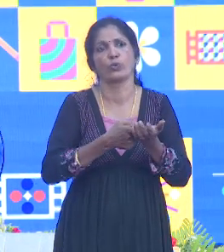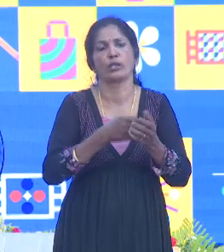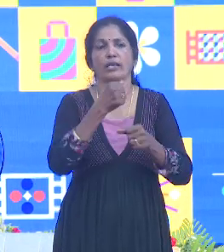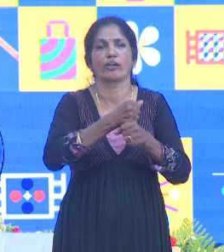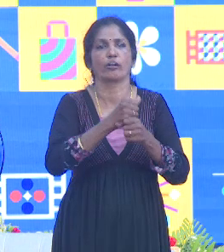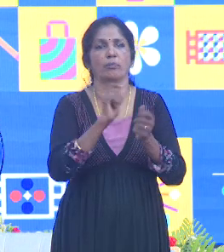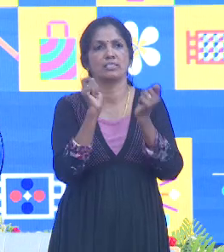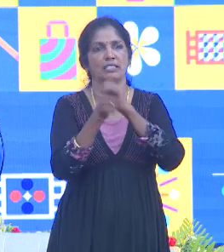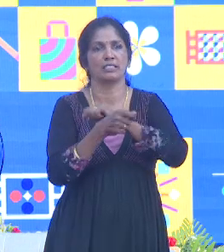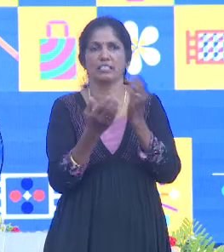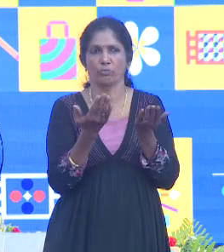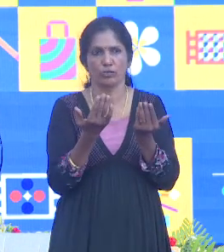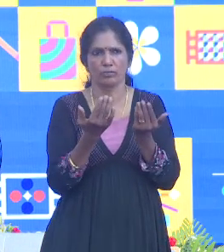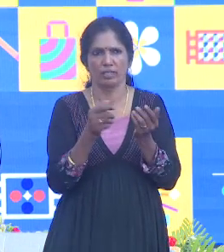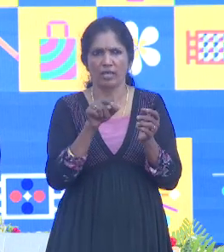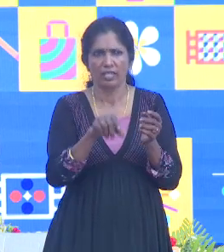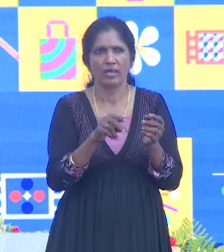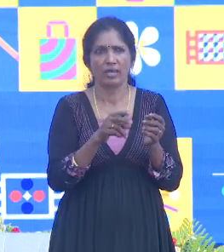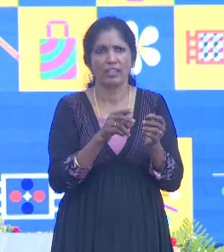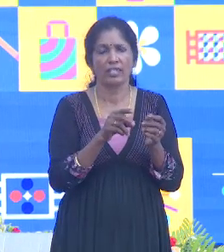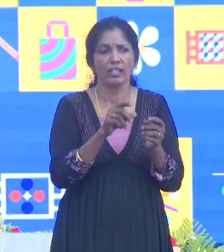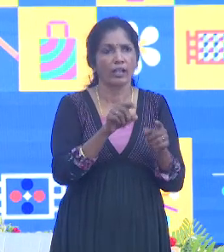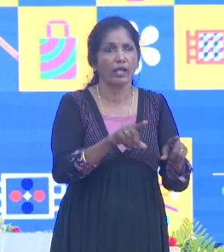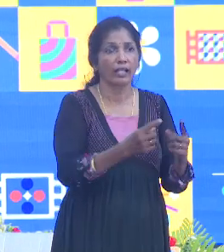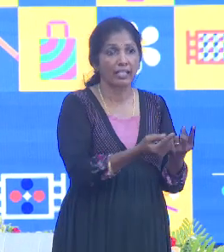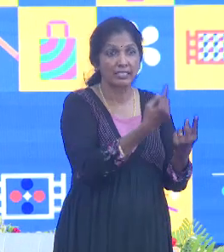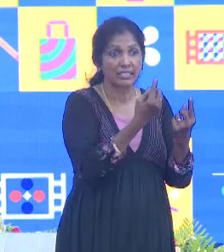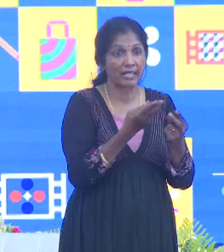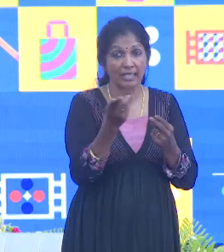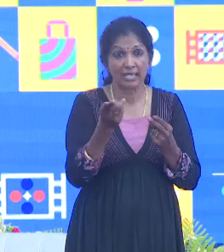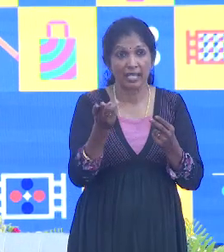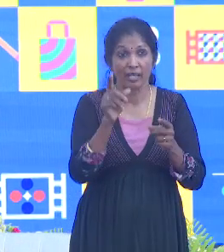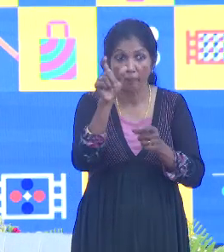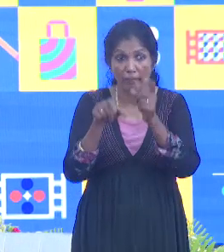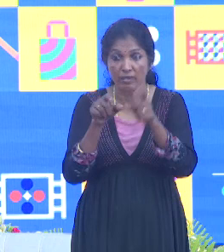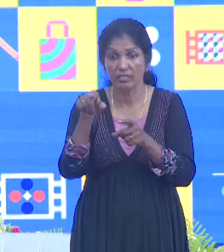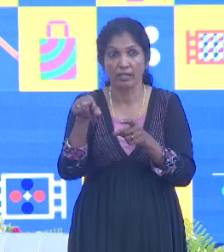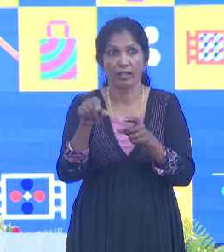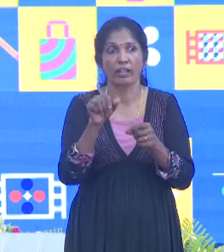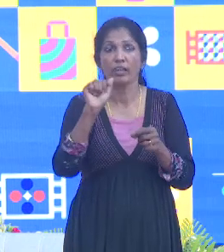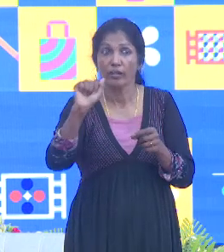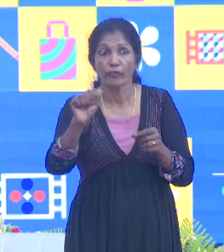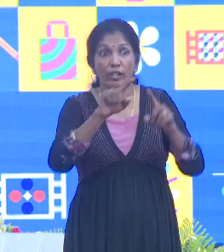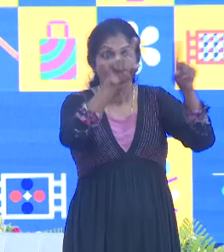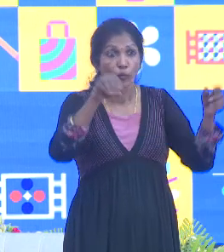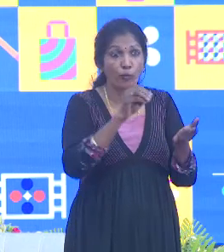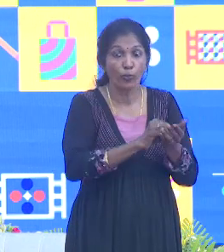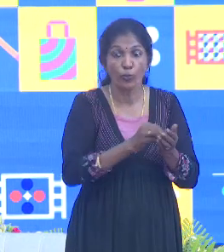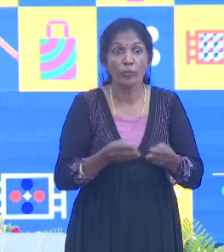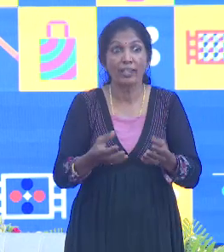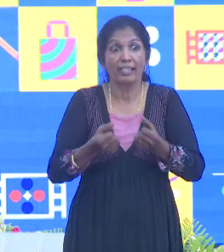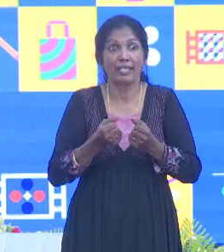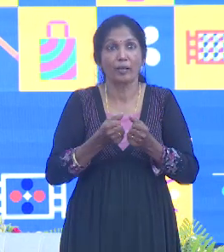നൽകിയത്. ആ കുടികിടപ്പുകാരൻ്റെയും ഭൂരഹിതരായിട്ടുള്ള ആളുകൾക്കും ഭൂമി കിട്ടിയപ്പോൾ അവൻ്റെ സാമ്പത്തിക നില എത്രയോ